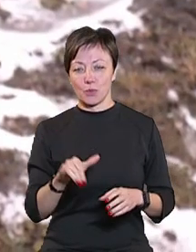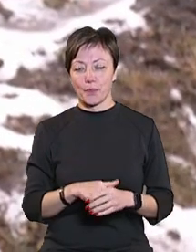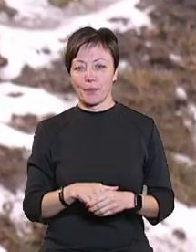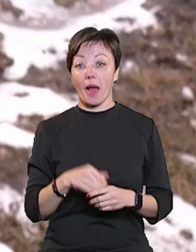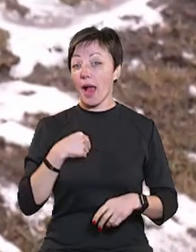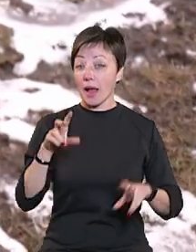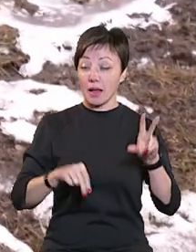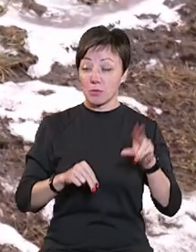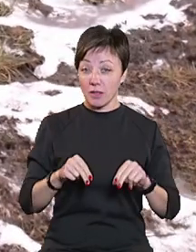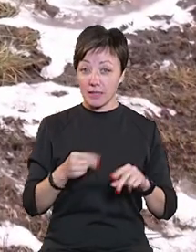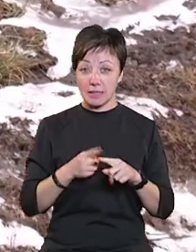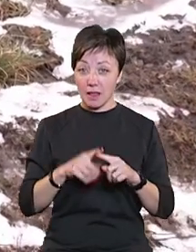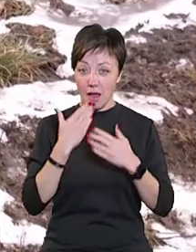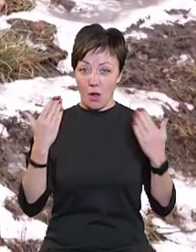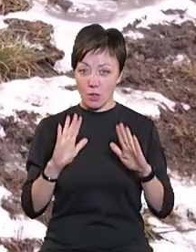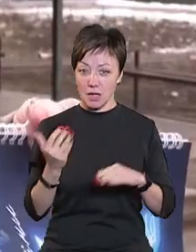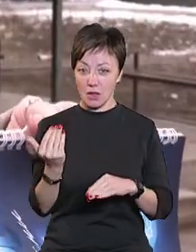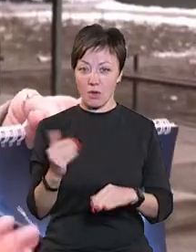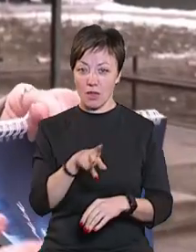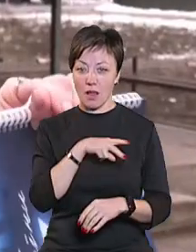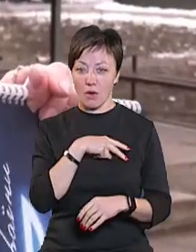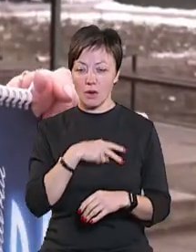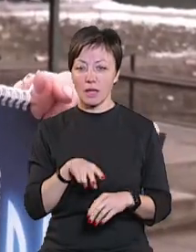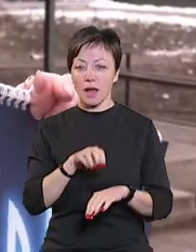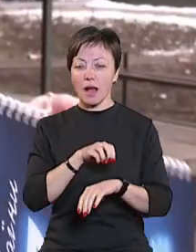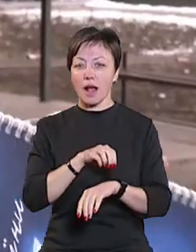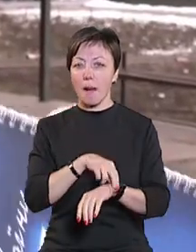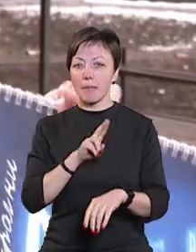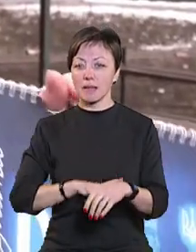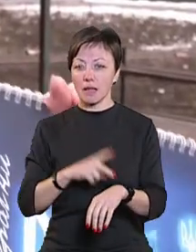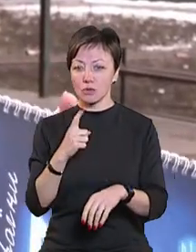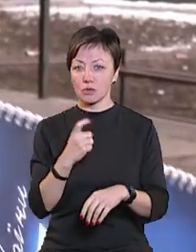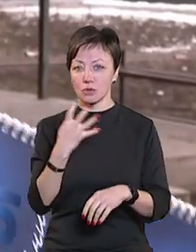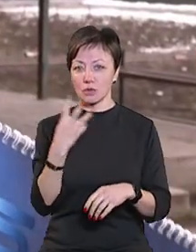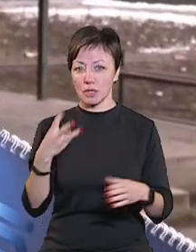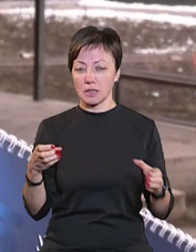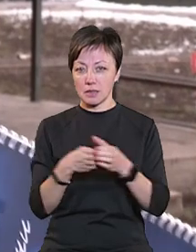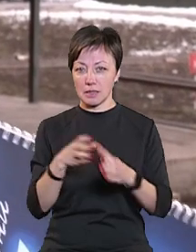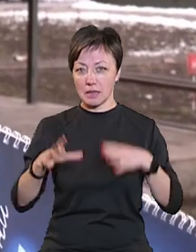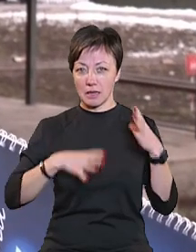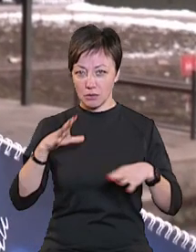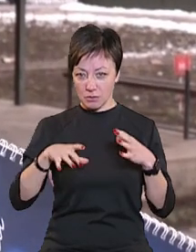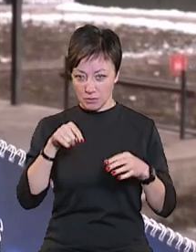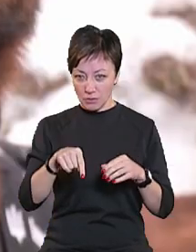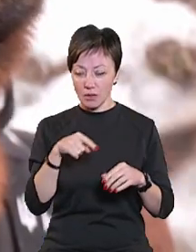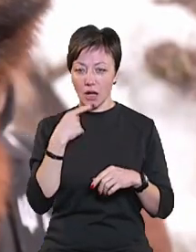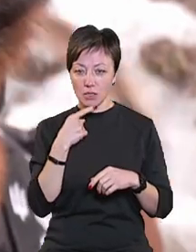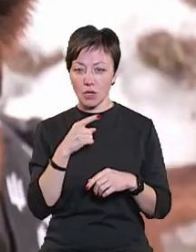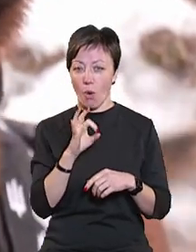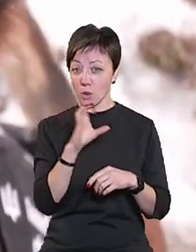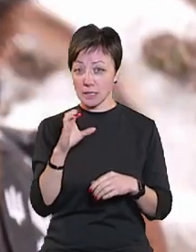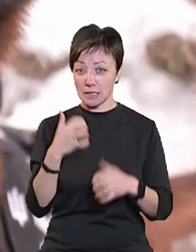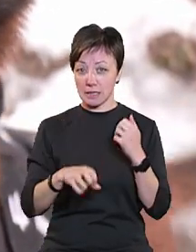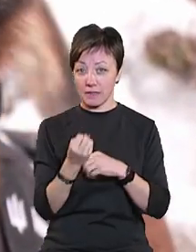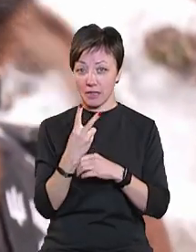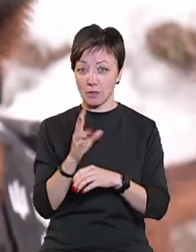я сподіваюся, це не остання його нагорода. Капітан 143-го об'єднаного навчально-тренувального центру Поділля Ольга Ворознюк каже, Ос серед